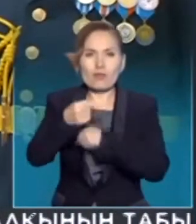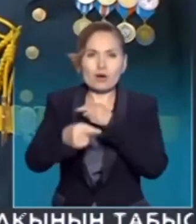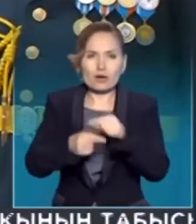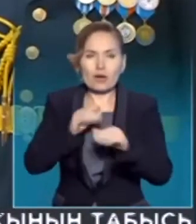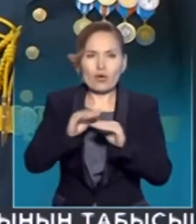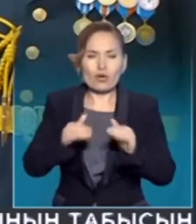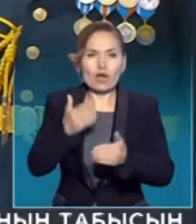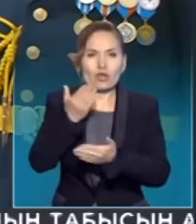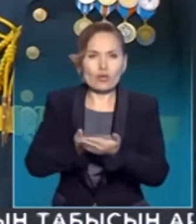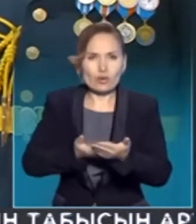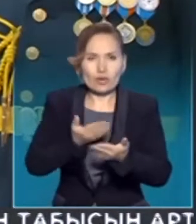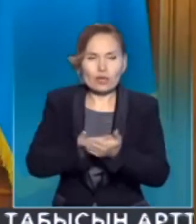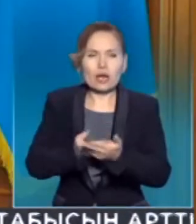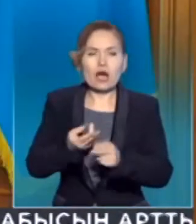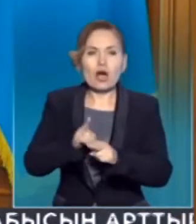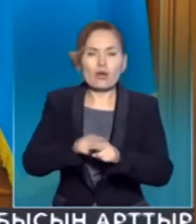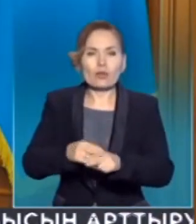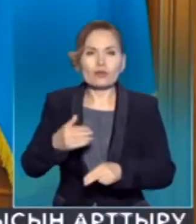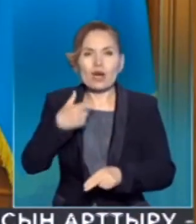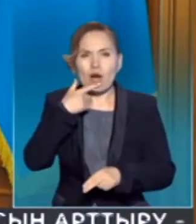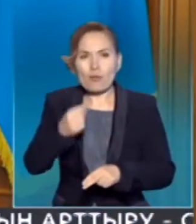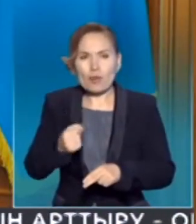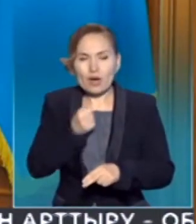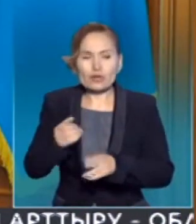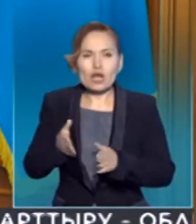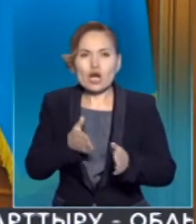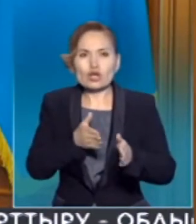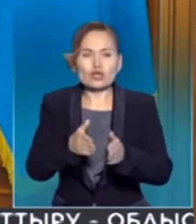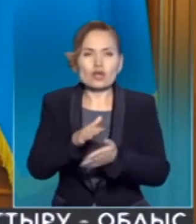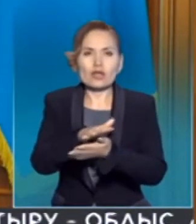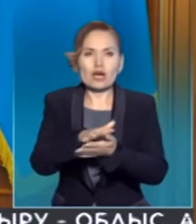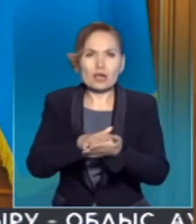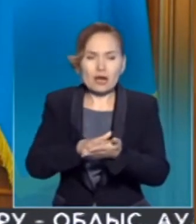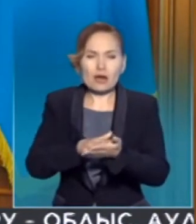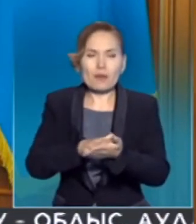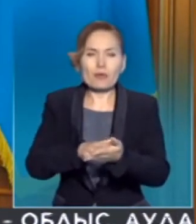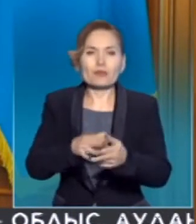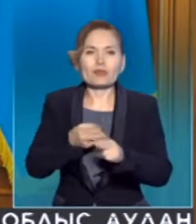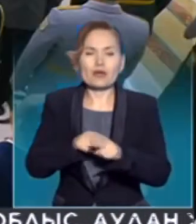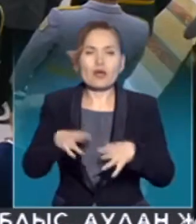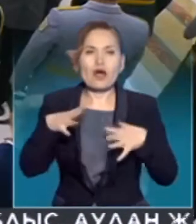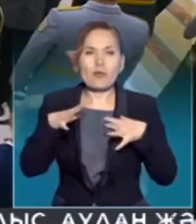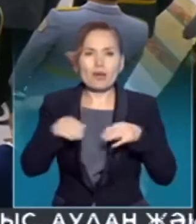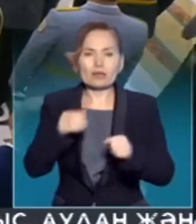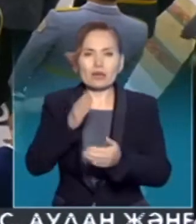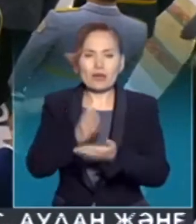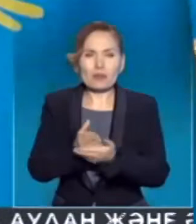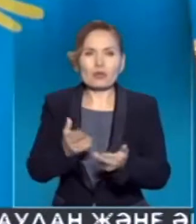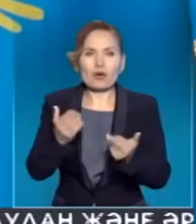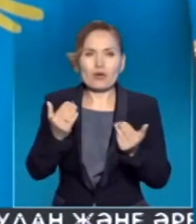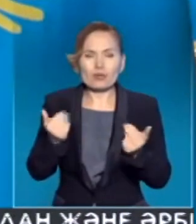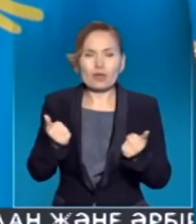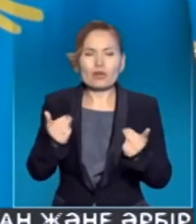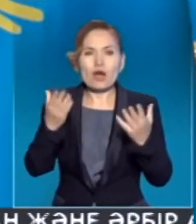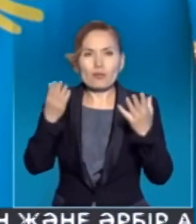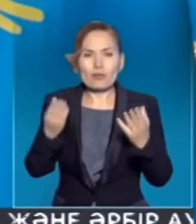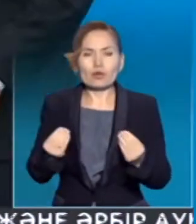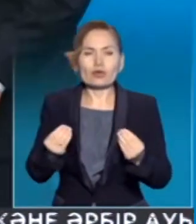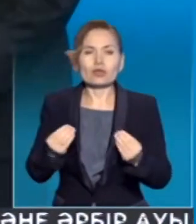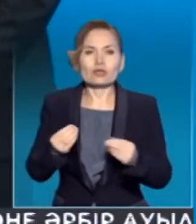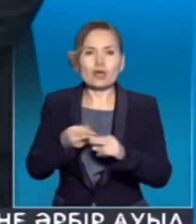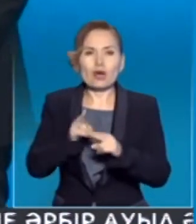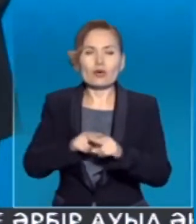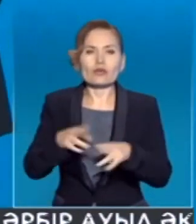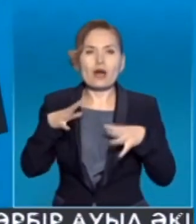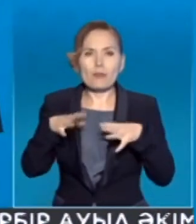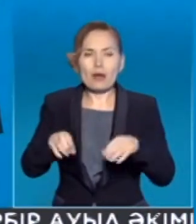өнеге. Бүгінде олардың жолын жалаған бейбіт көннің батырлары аз емес. Бүгінгінің батырлары Ақордаға